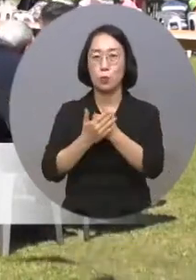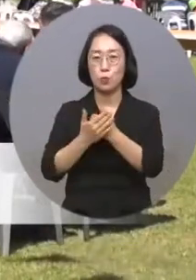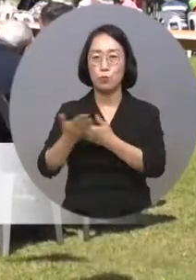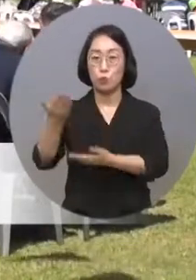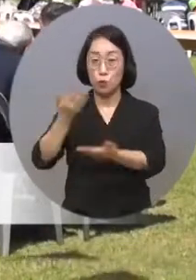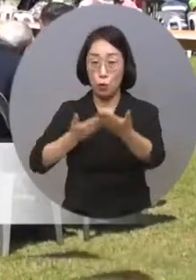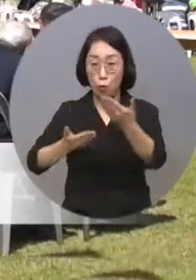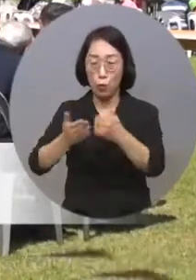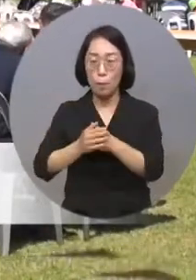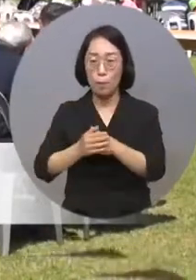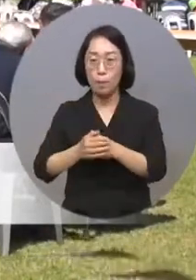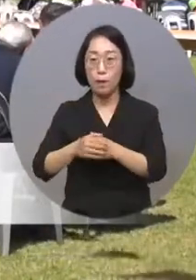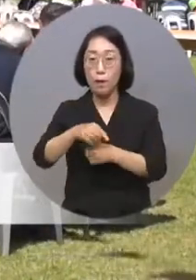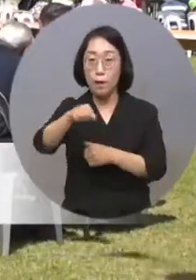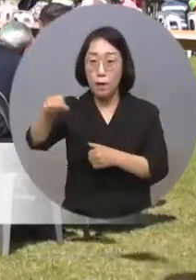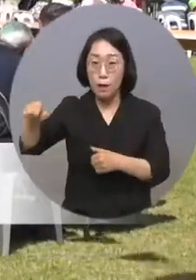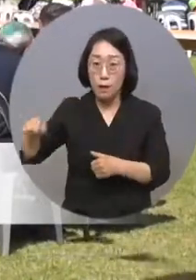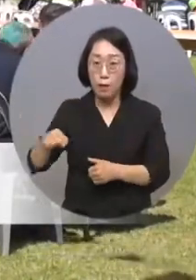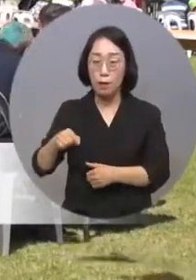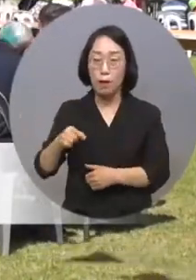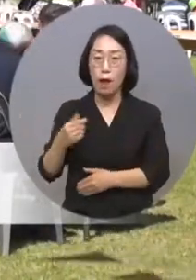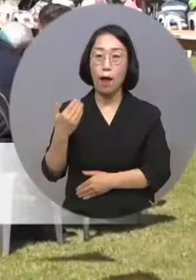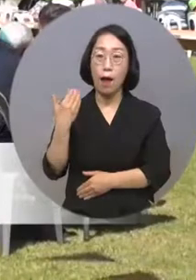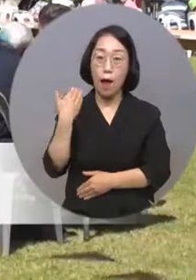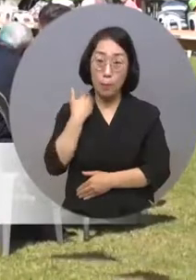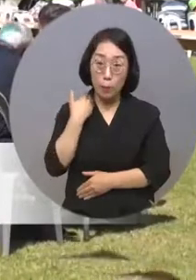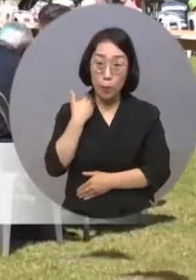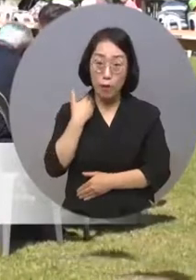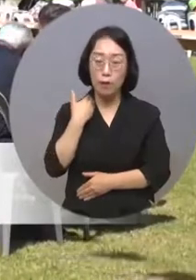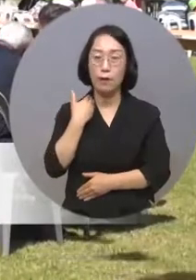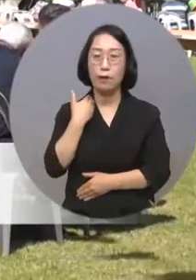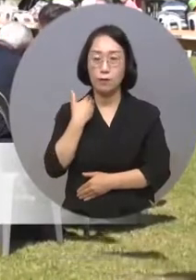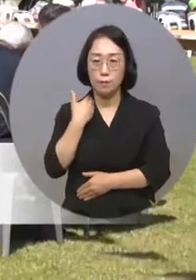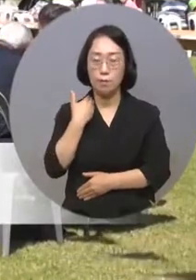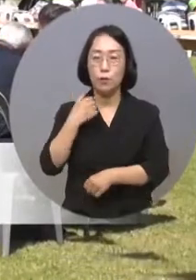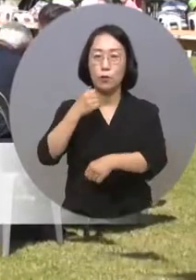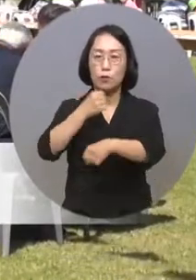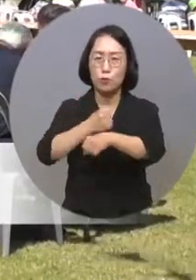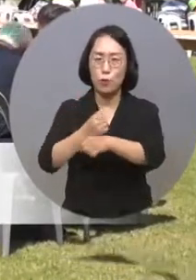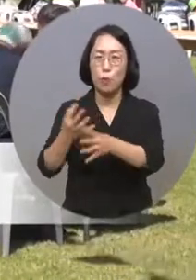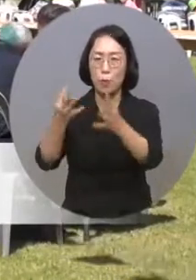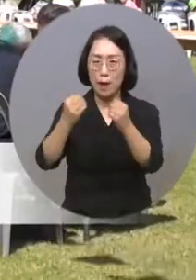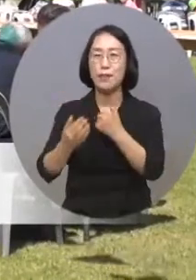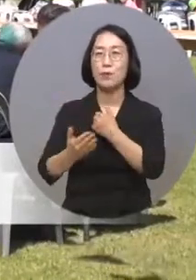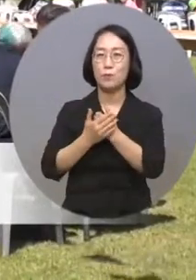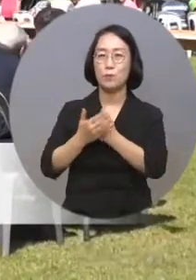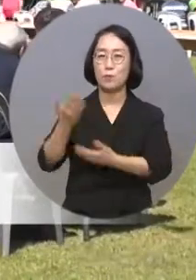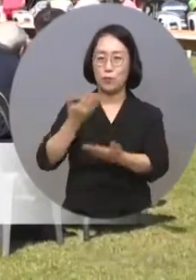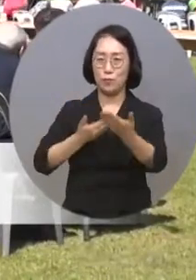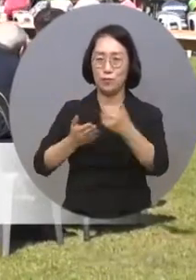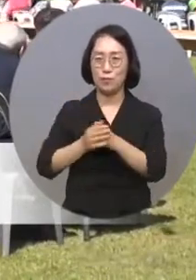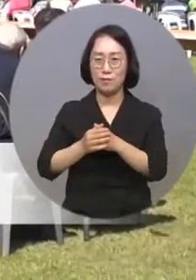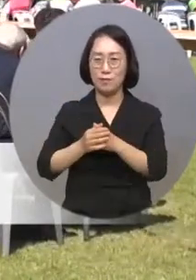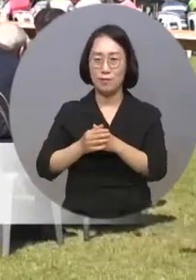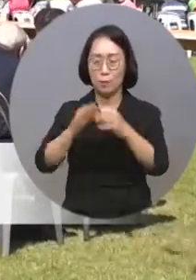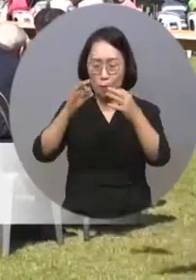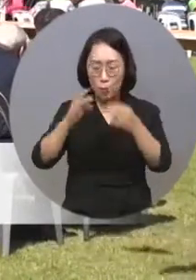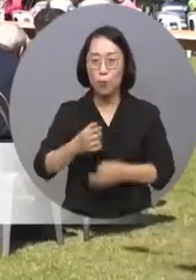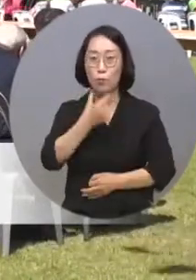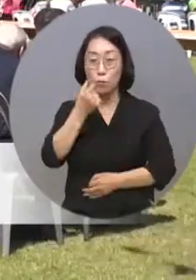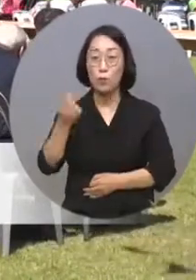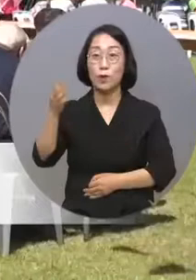또 이런 자리가 생기기까지 보이지 않는 분들의 협조가 많았습니다. 아직까지는 좀